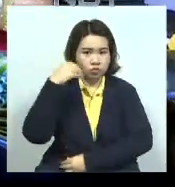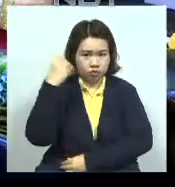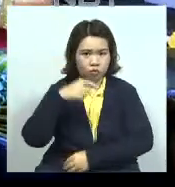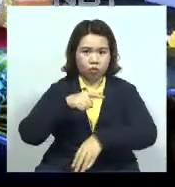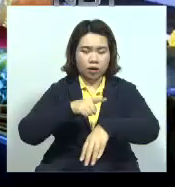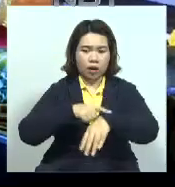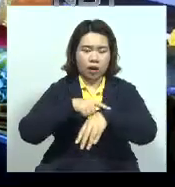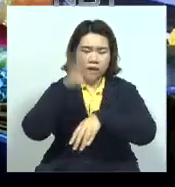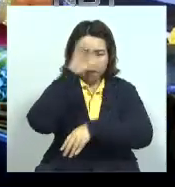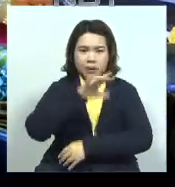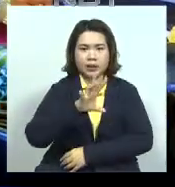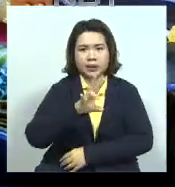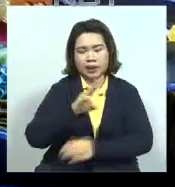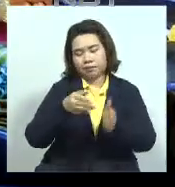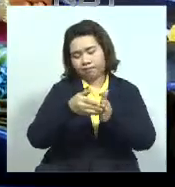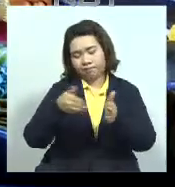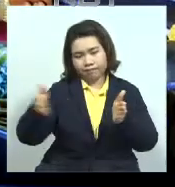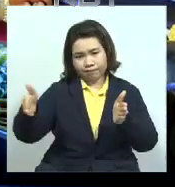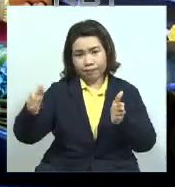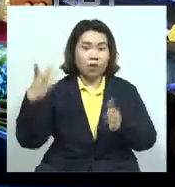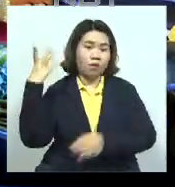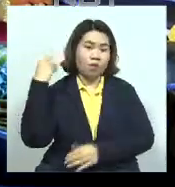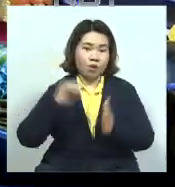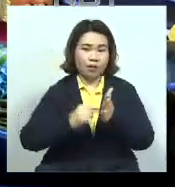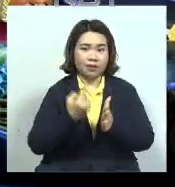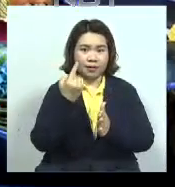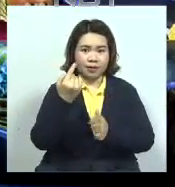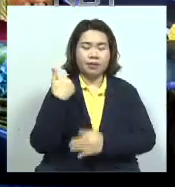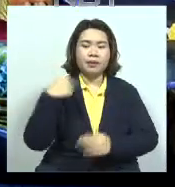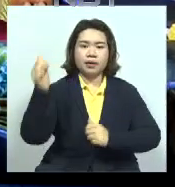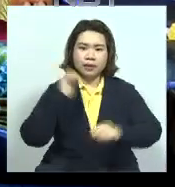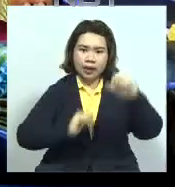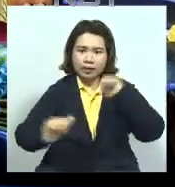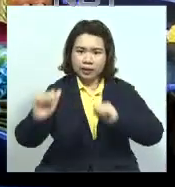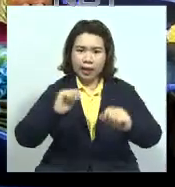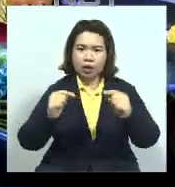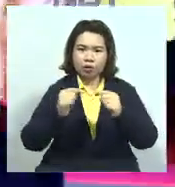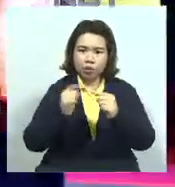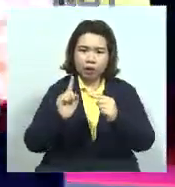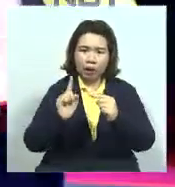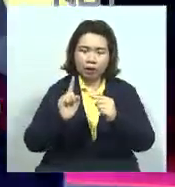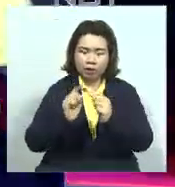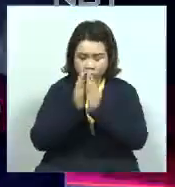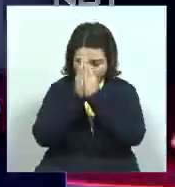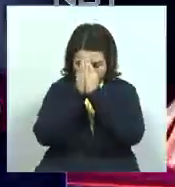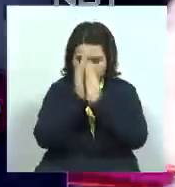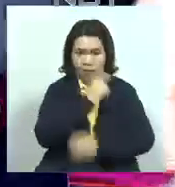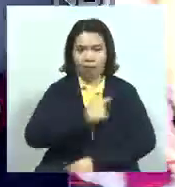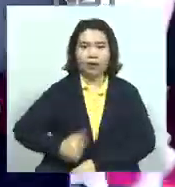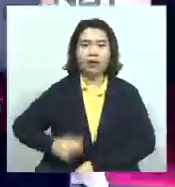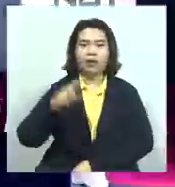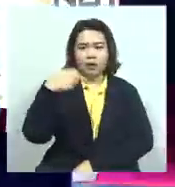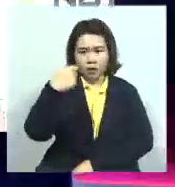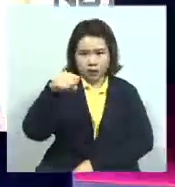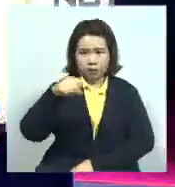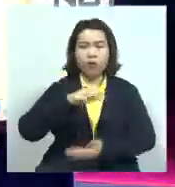ลา19นาฬิกาเป็นต้นไปโดยคืนแรกก็คือเมื่อวานนี้ครับมีการแสดงชุดอาศิรวาสสมเด็จพระเจ้าอยู่หัวรัชกาลที่10จ